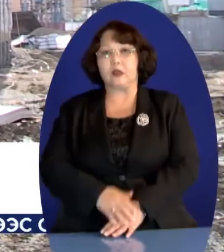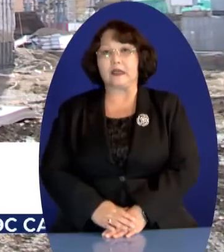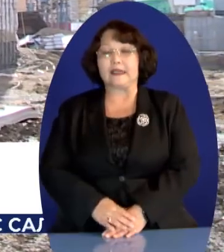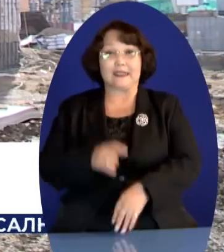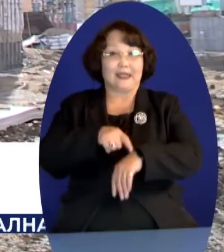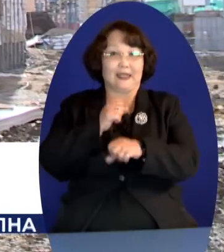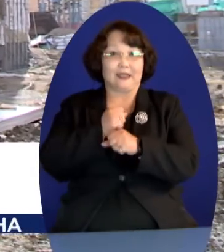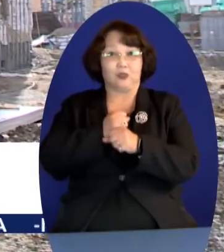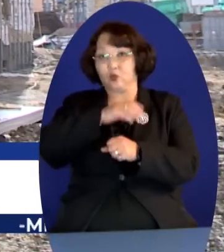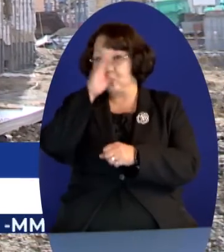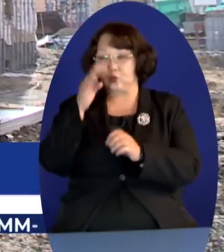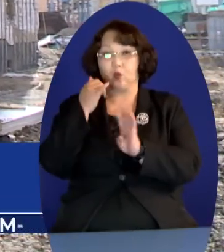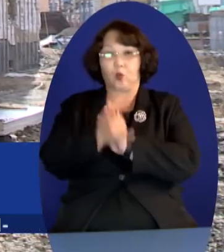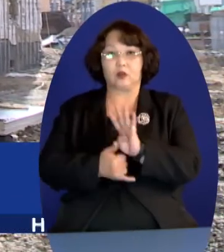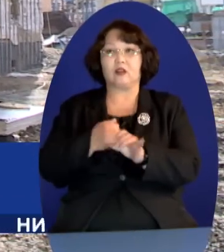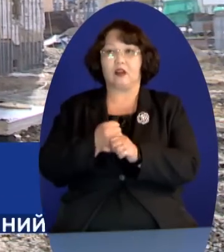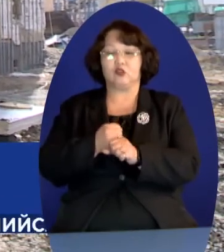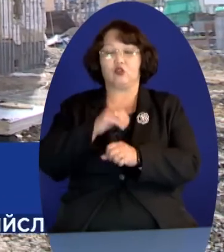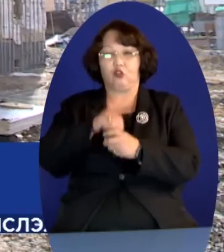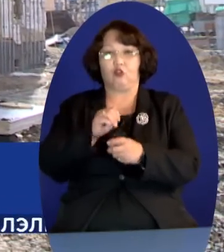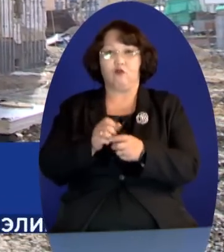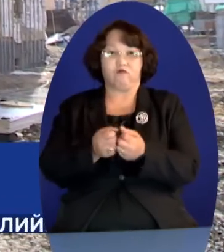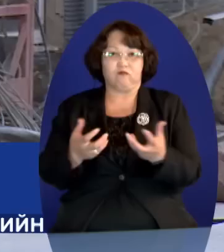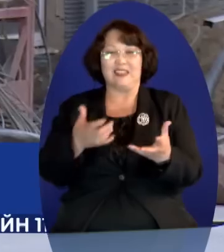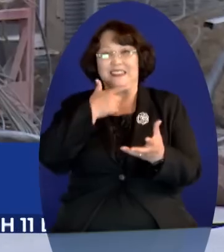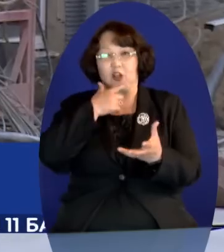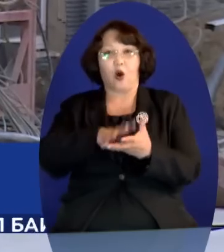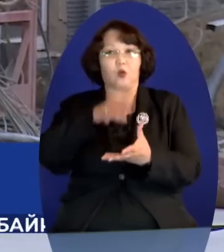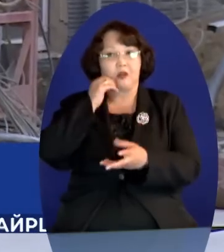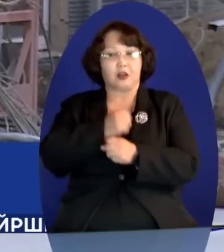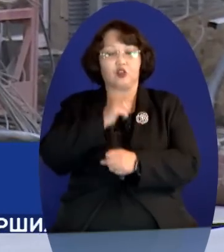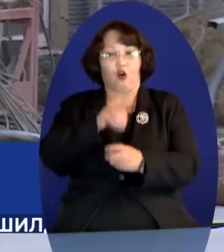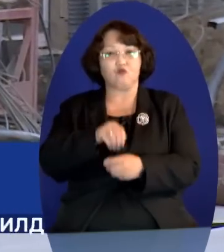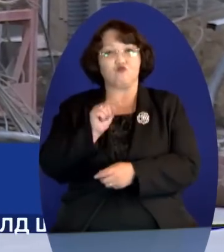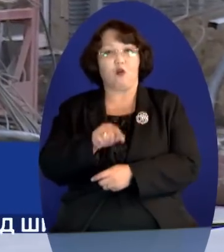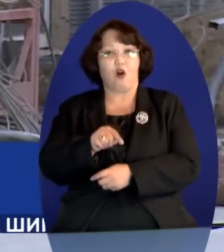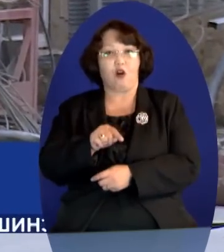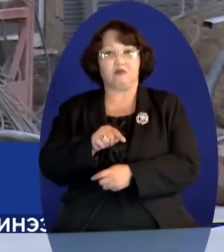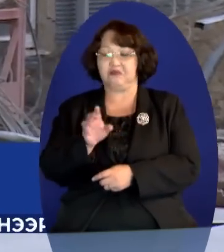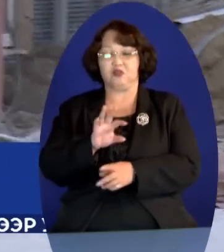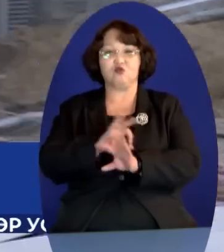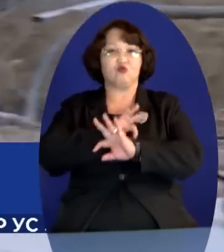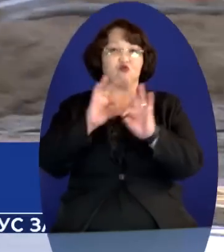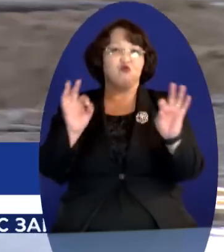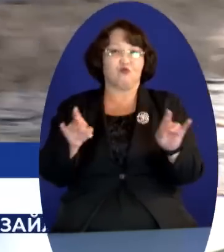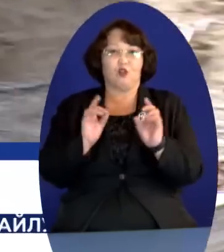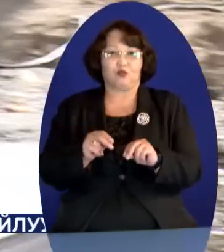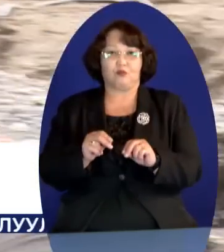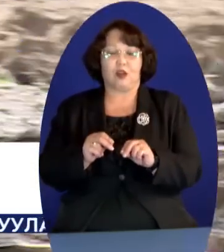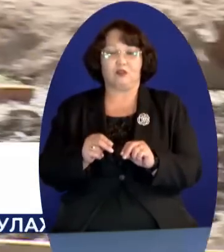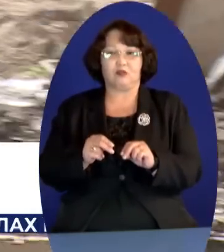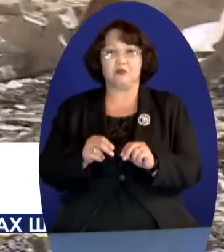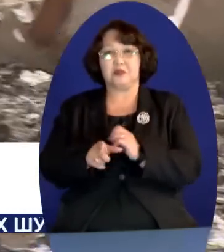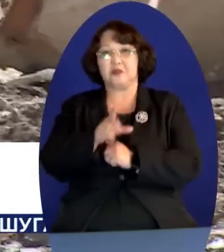ажил зөвхөн зуны үйлрэлд эрэлт нүсдэг. Эсвэл оюутнууд л хийдэг гэсэн хэвшмэл ойлголт үгүй болсон гэдгийг мэрэгчлэтнүүд хэлж байна.